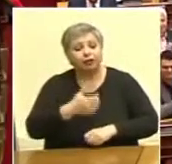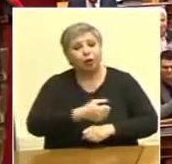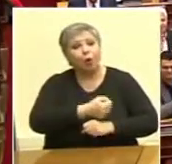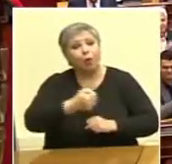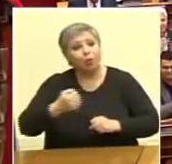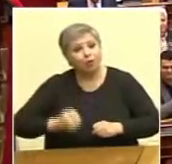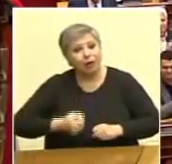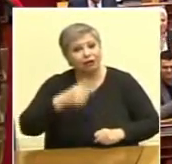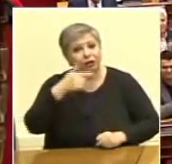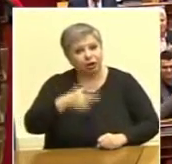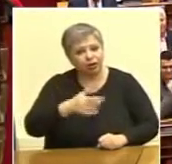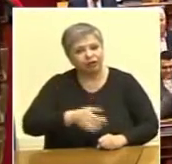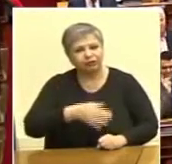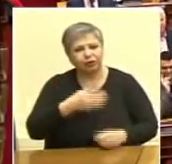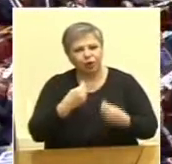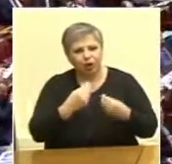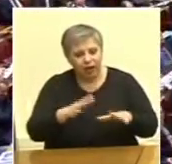ελληνικό λαό.